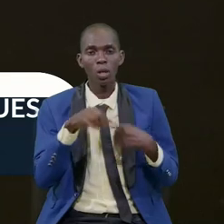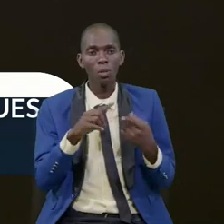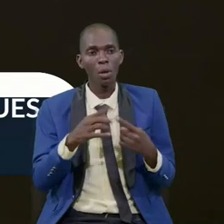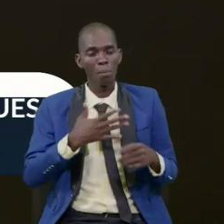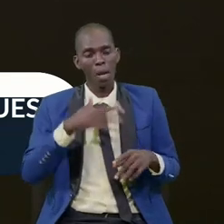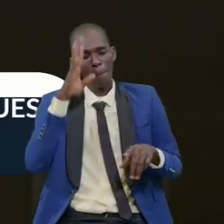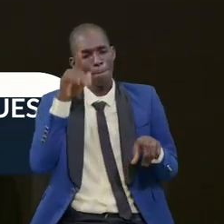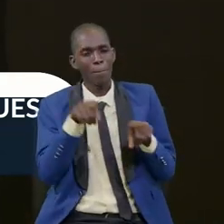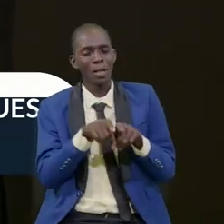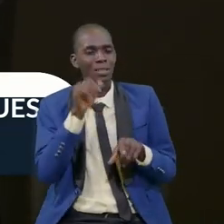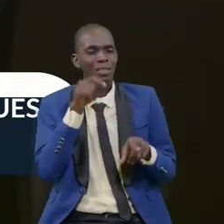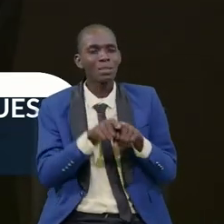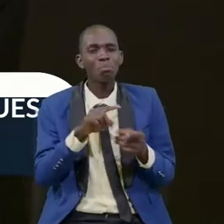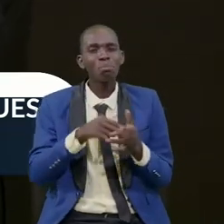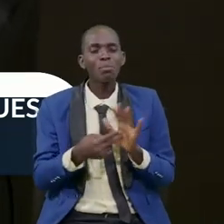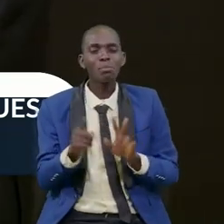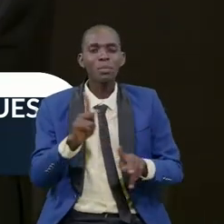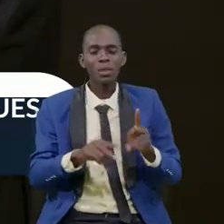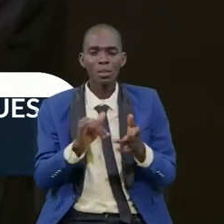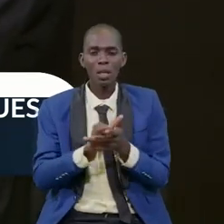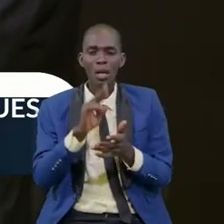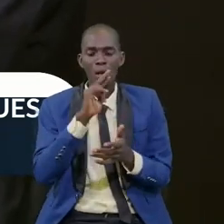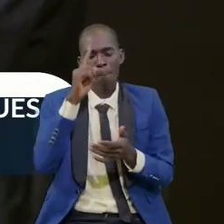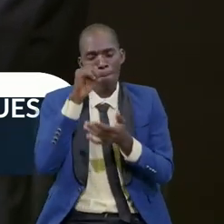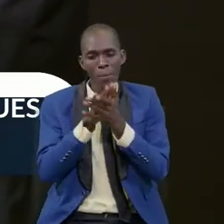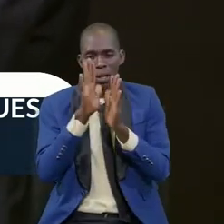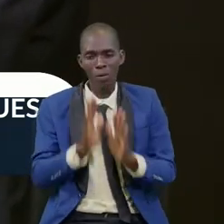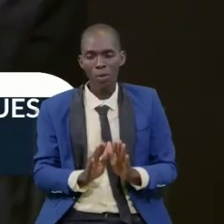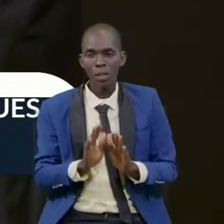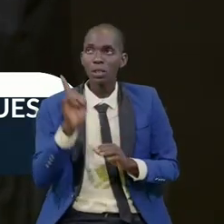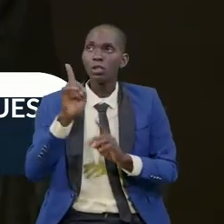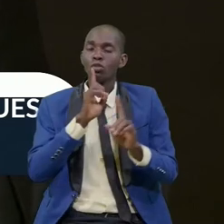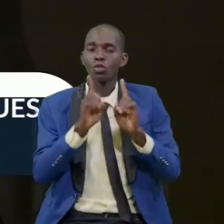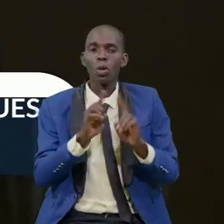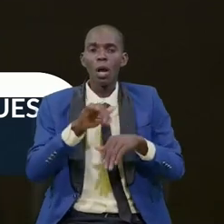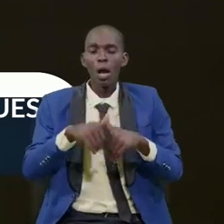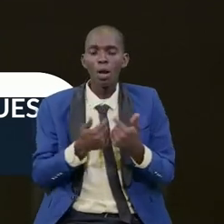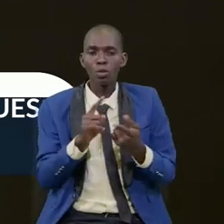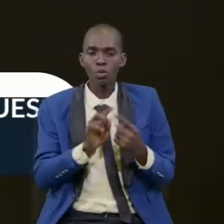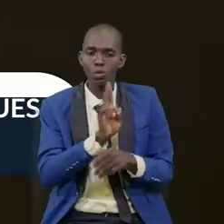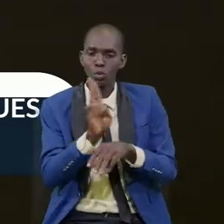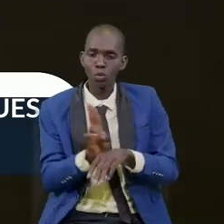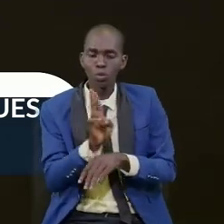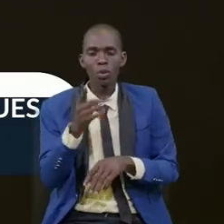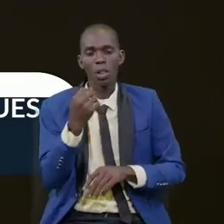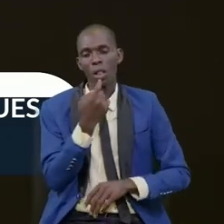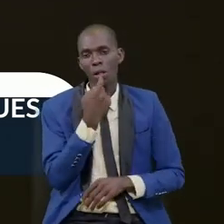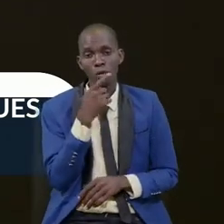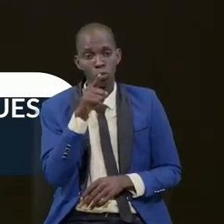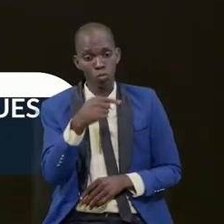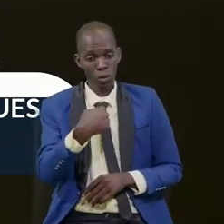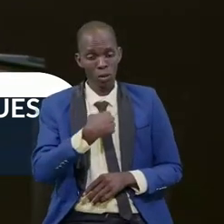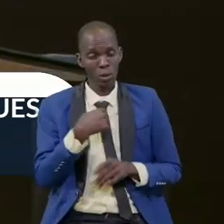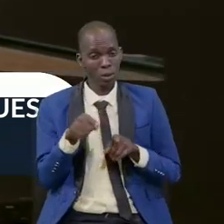aux croyants, ils parlaient aux croyants sur l'usage de la langue. Pourquoi les croyants doivent